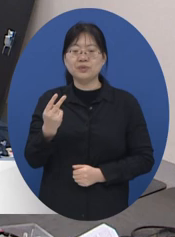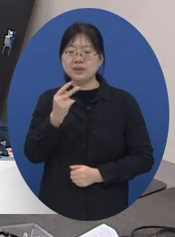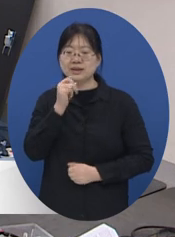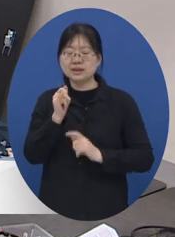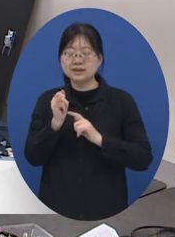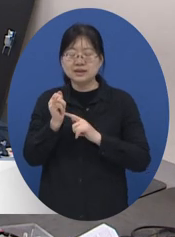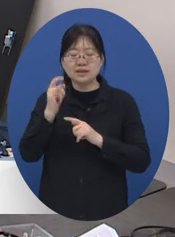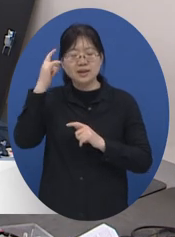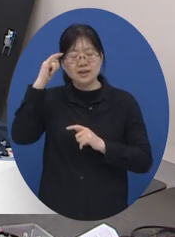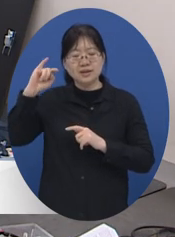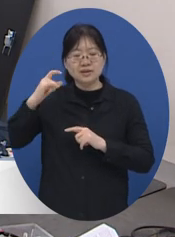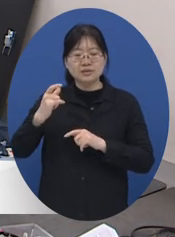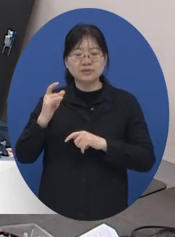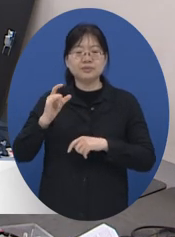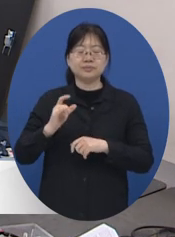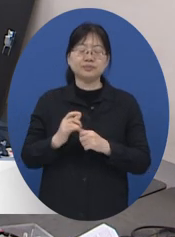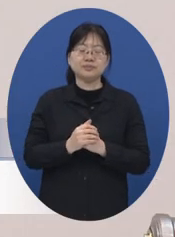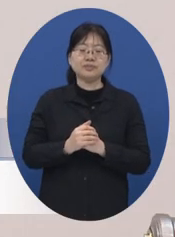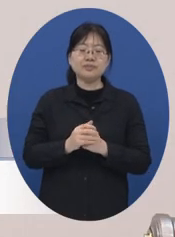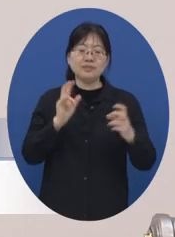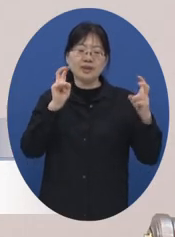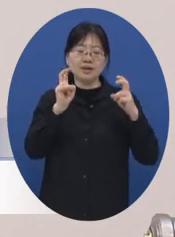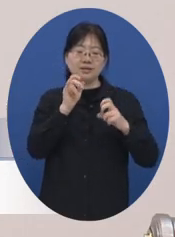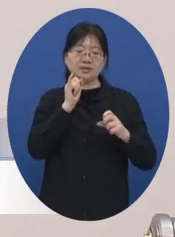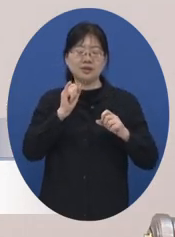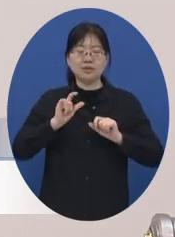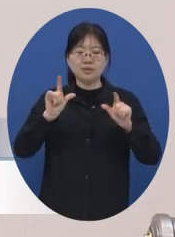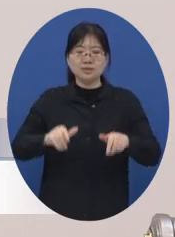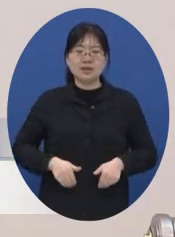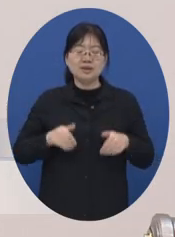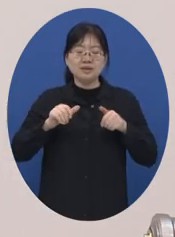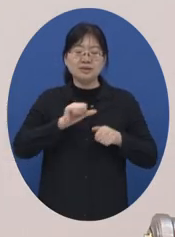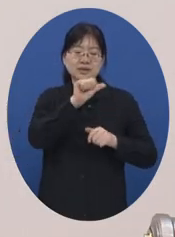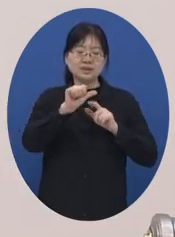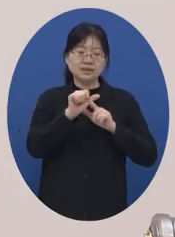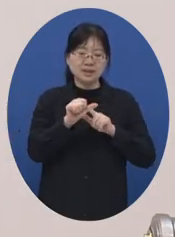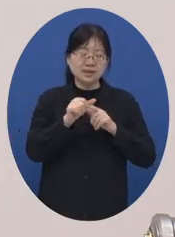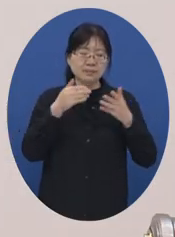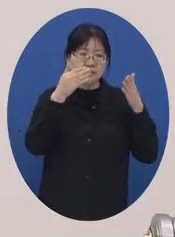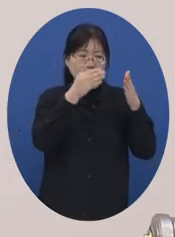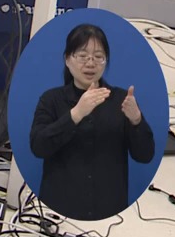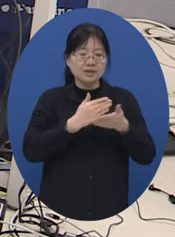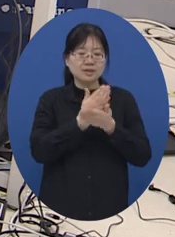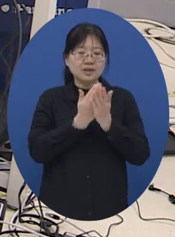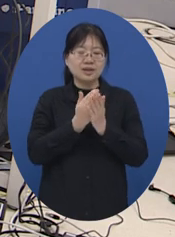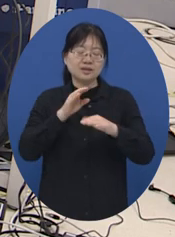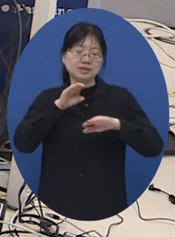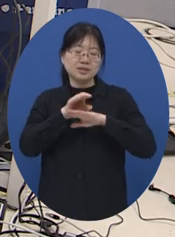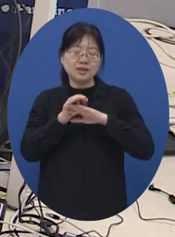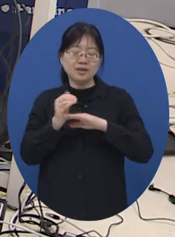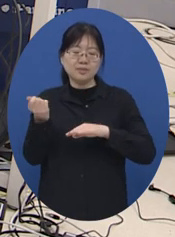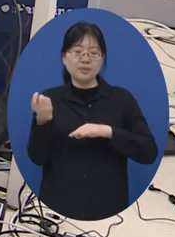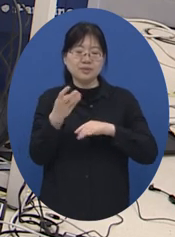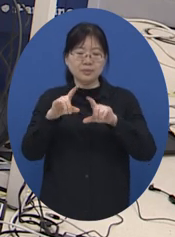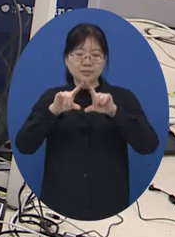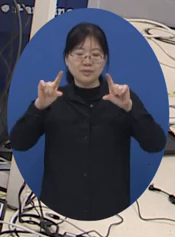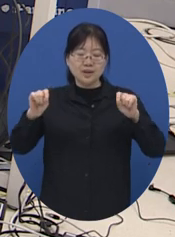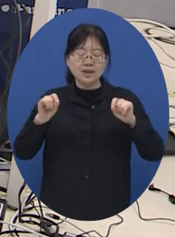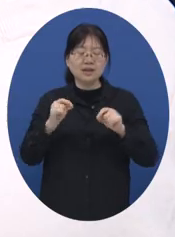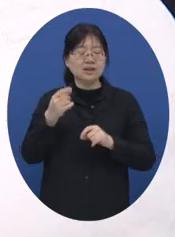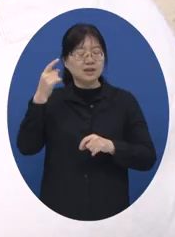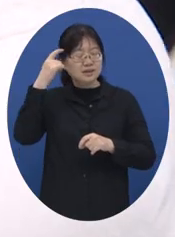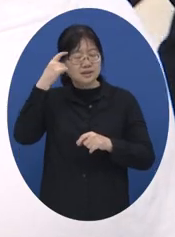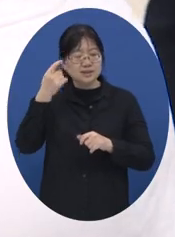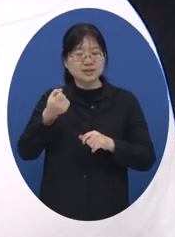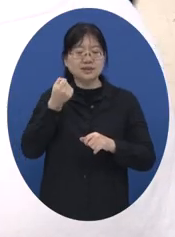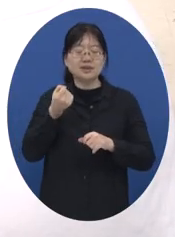항구에 위치한 인공지능 기술 업체 입니다 동남아 시장을 겨냥해 다양한 모양의 차량 번호판을 자동으로 인식할 수 있는 시스템을